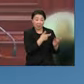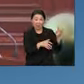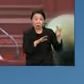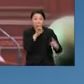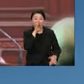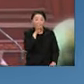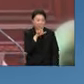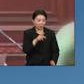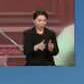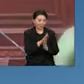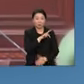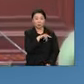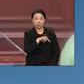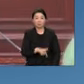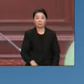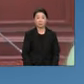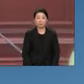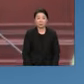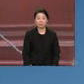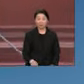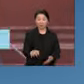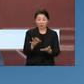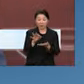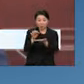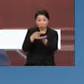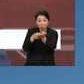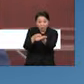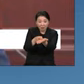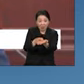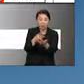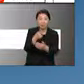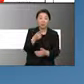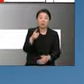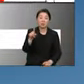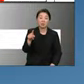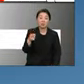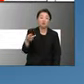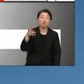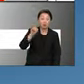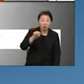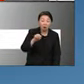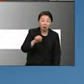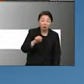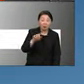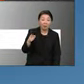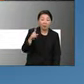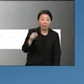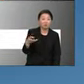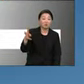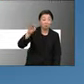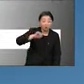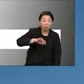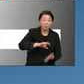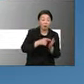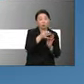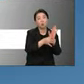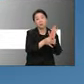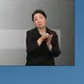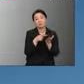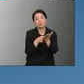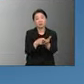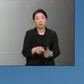강능 의원입니다 신고 재산 총액은 122억 원인데이 가운데 116억 원 가량이